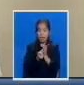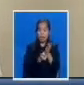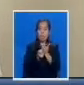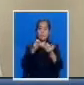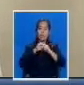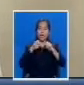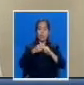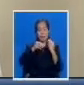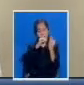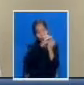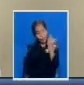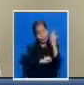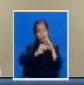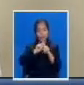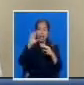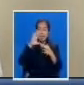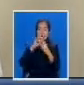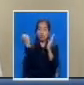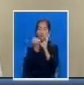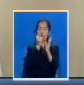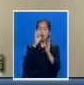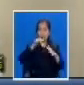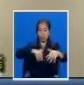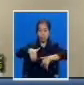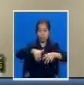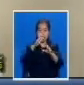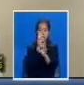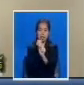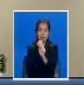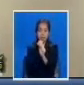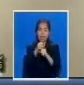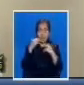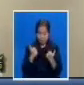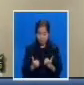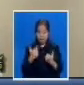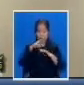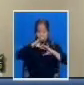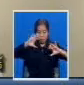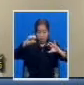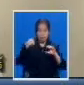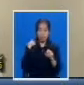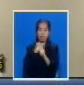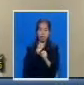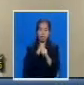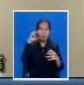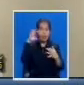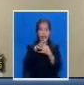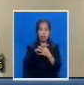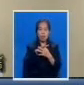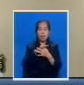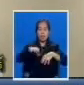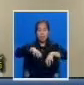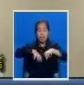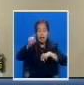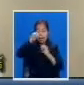ลายพื้นที่ในลักษณะของโฉนดชุมชนได้พร้อมๆกันไปกระทรวงการคลังก็ยังเดินหน้าในการที่จะทำเรื่องของการจัดเก็บภ